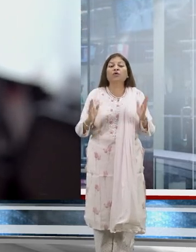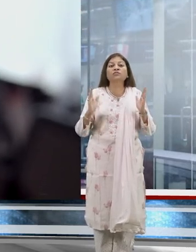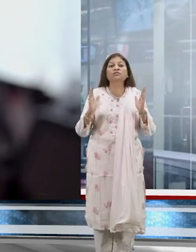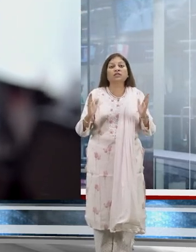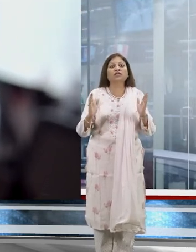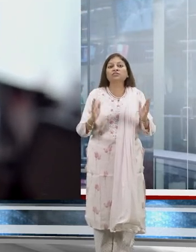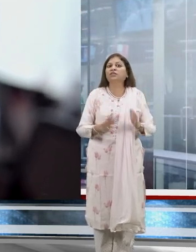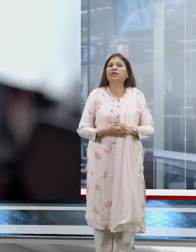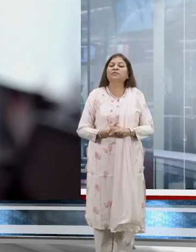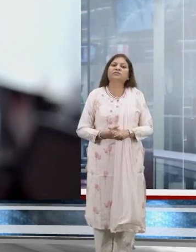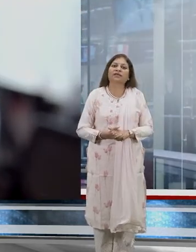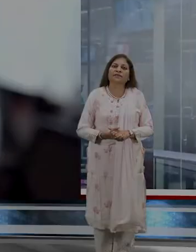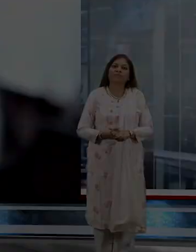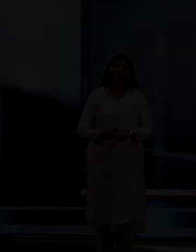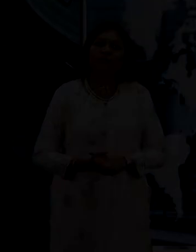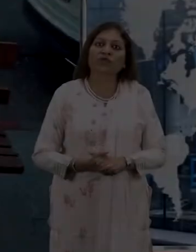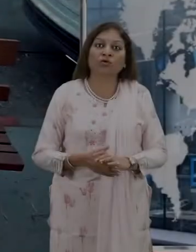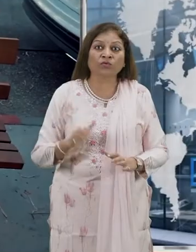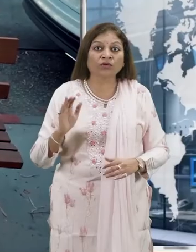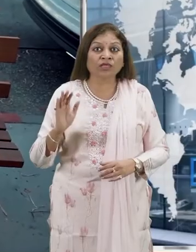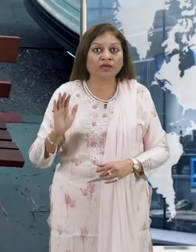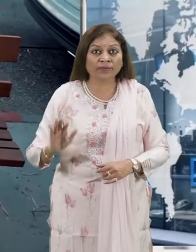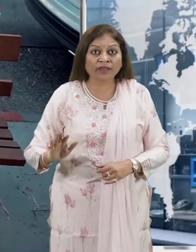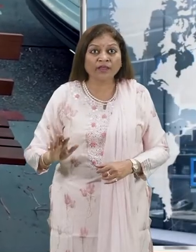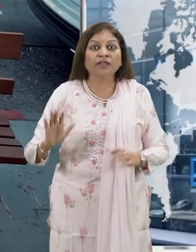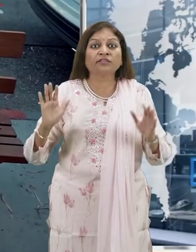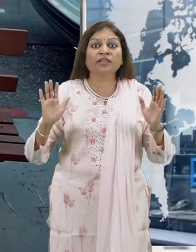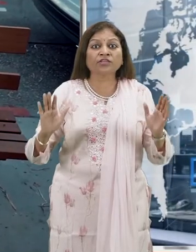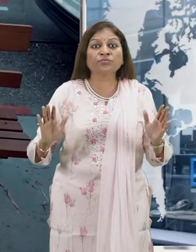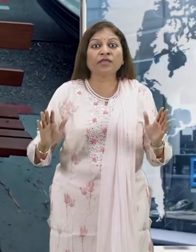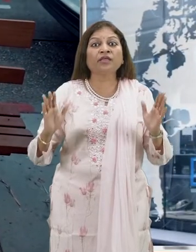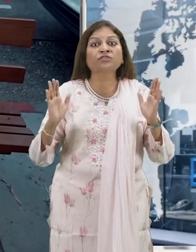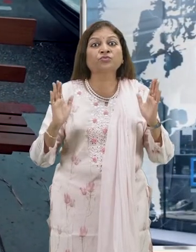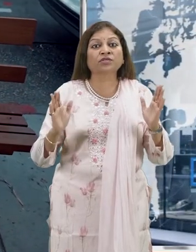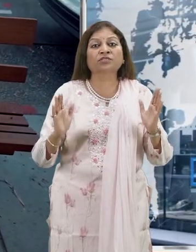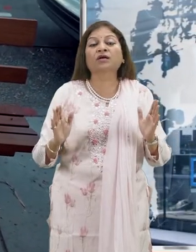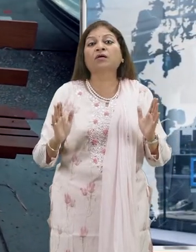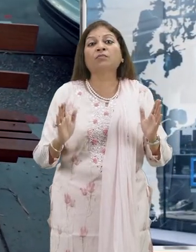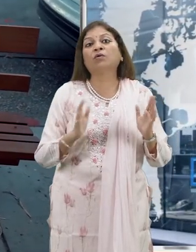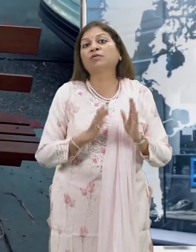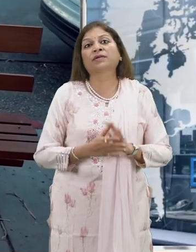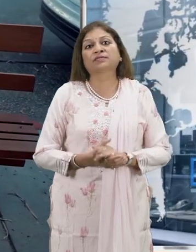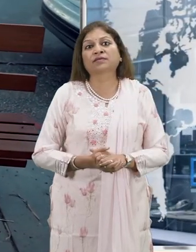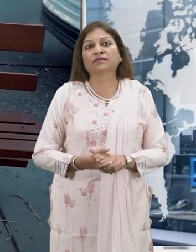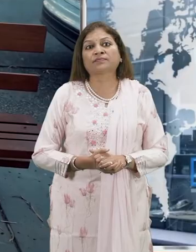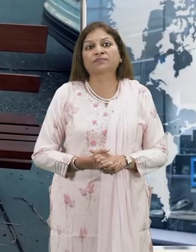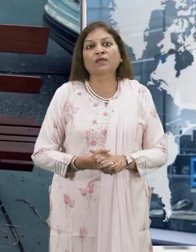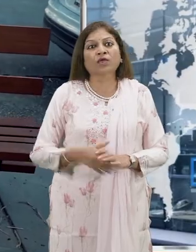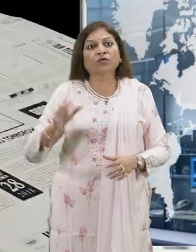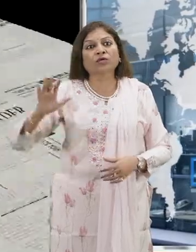स्पष्ट और सटीक जरिया बन सके और उनकी खबरें देश में एक सुरक्षा का माहौल बना